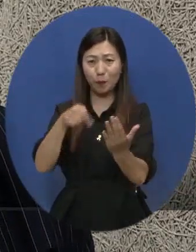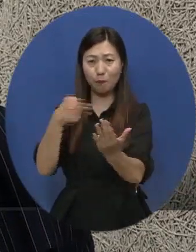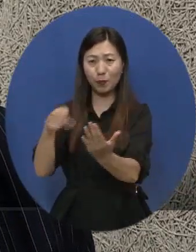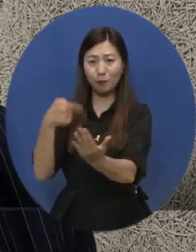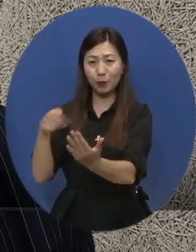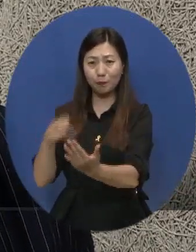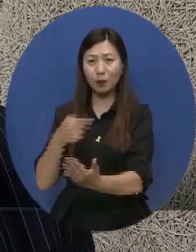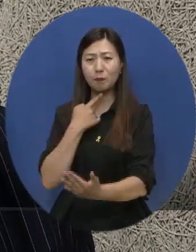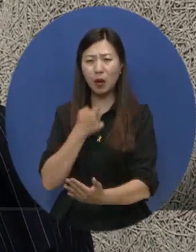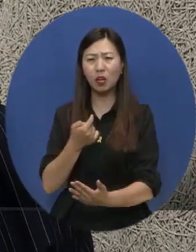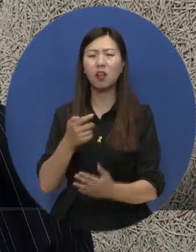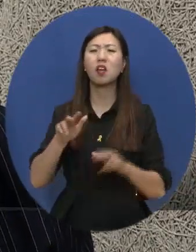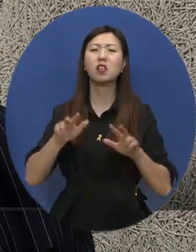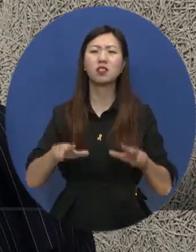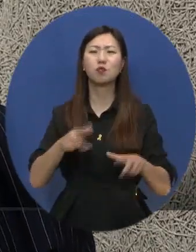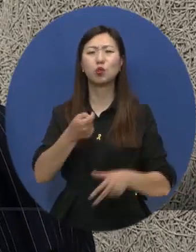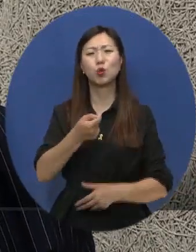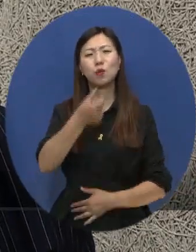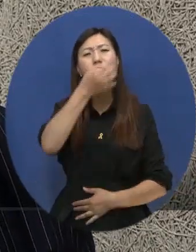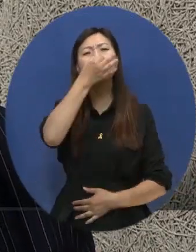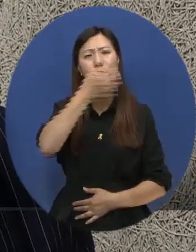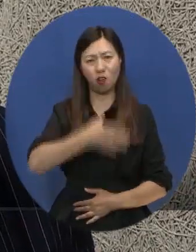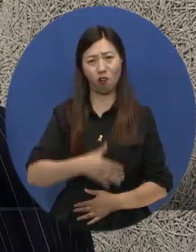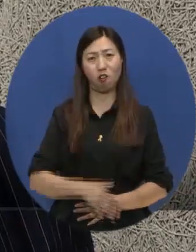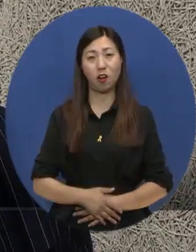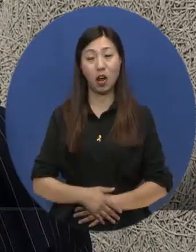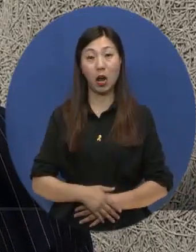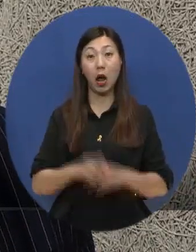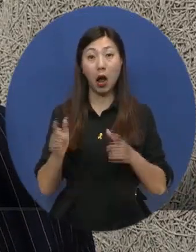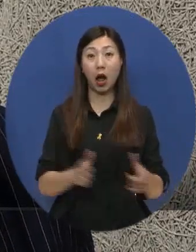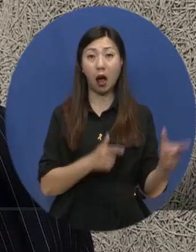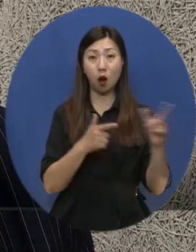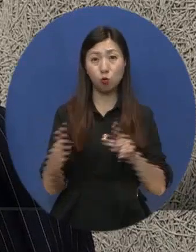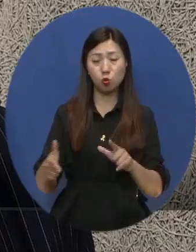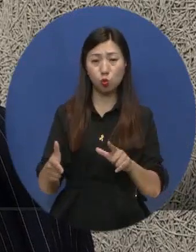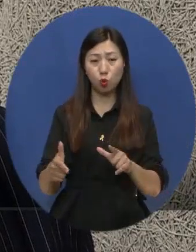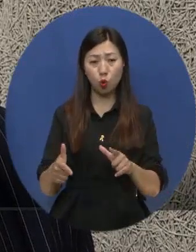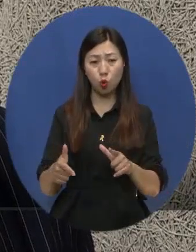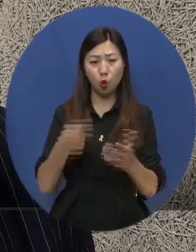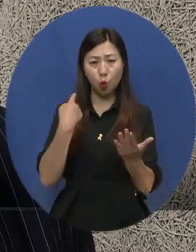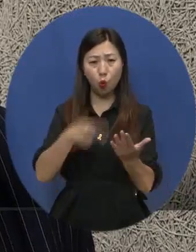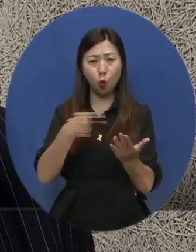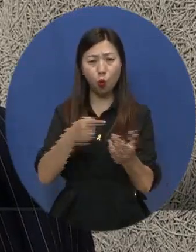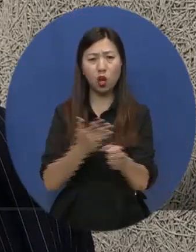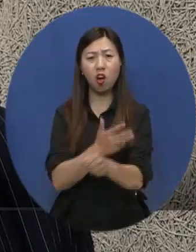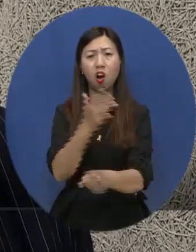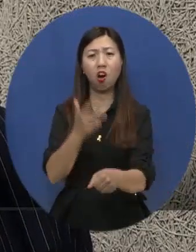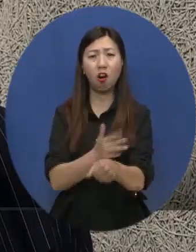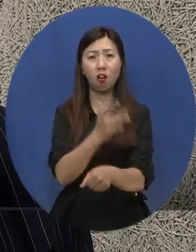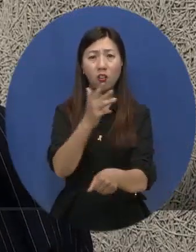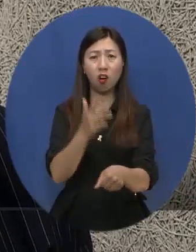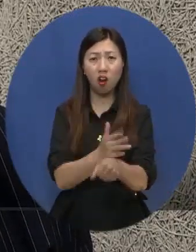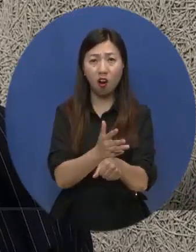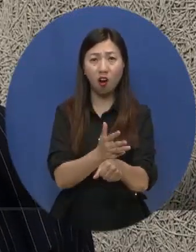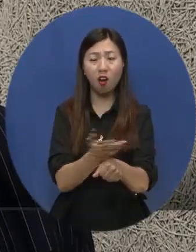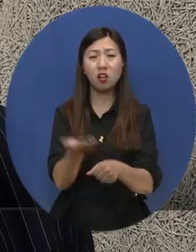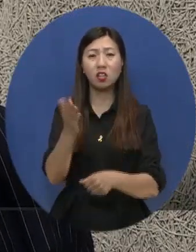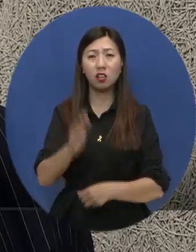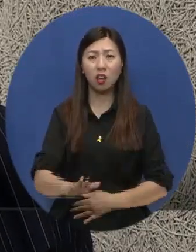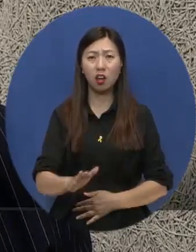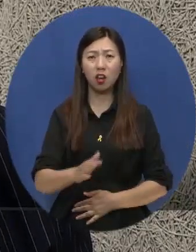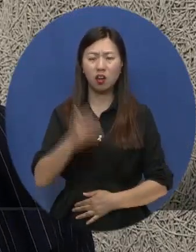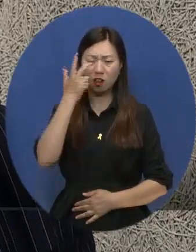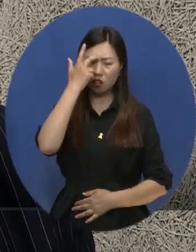지금은 힘들어요. 뭐 하루에 수업이 8시간씩 뭐 있는데